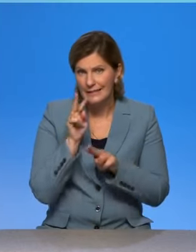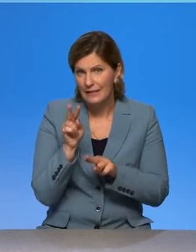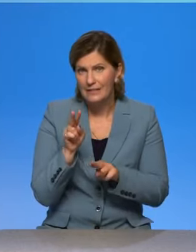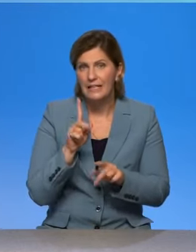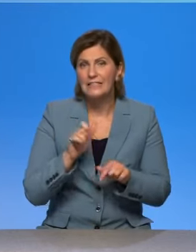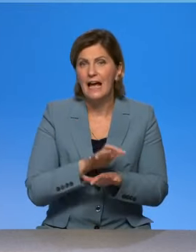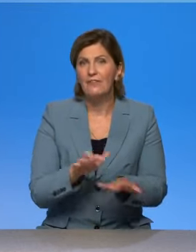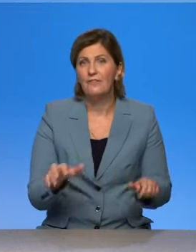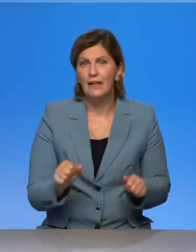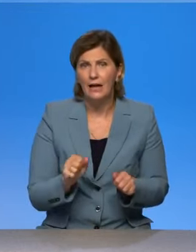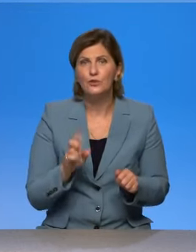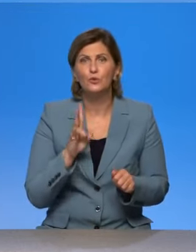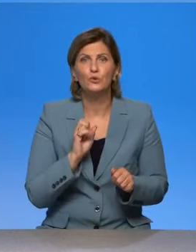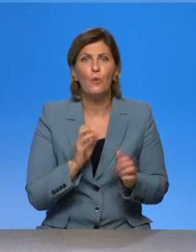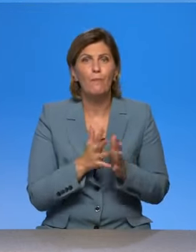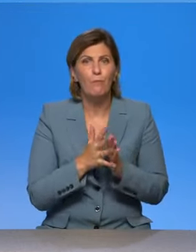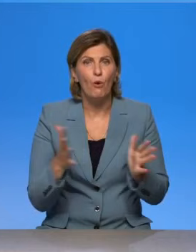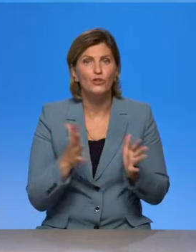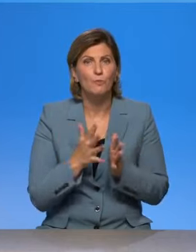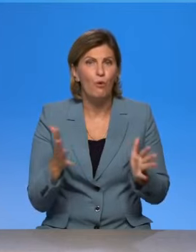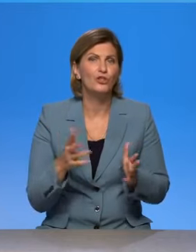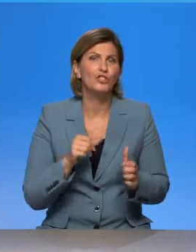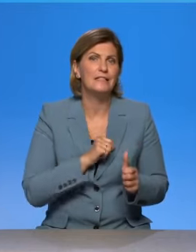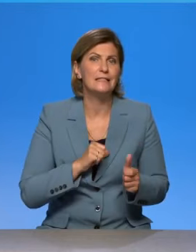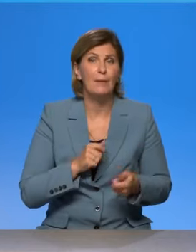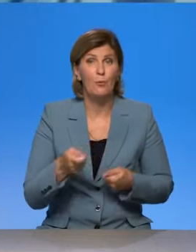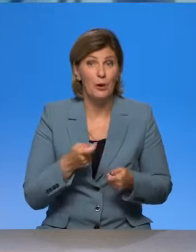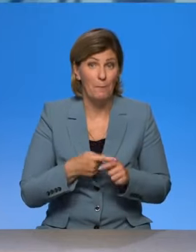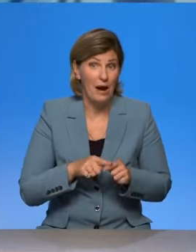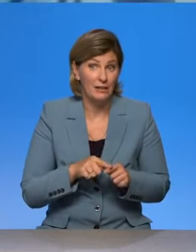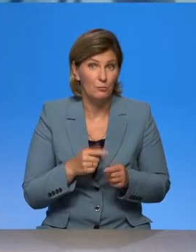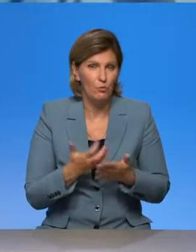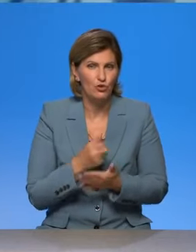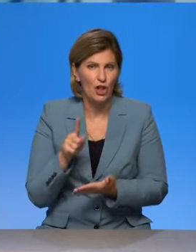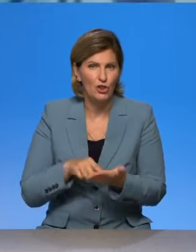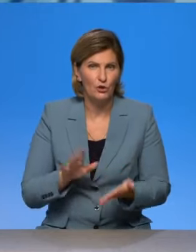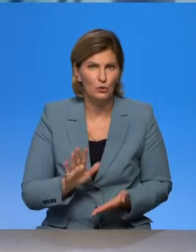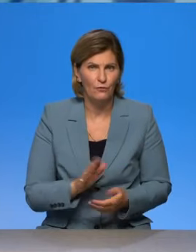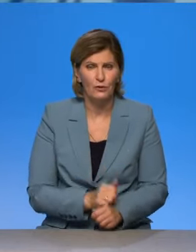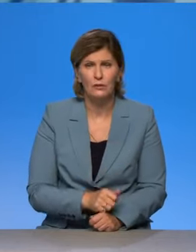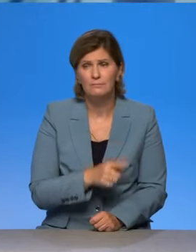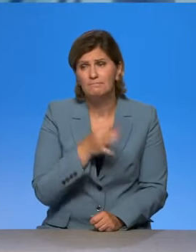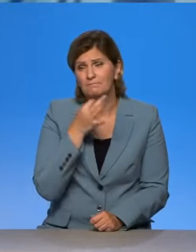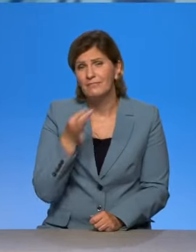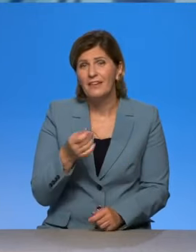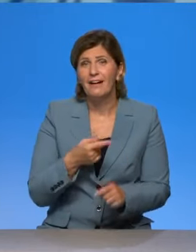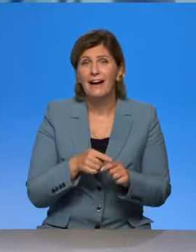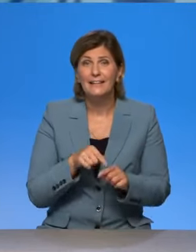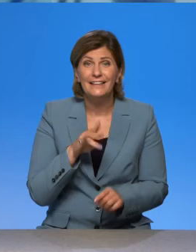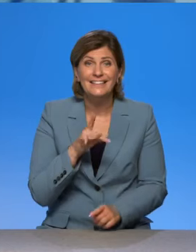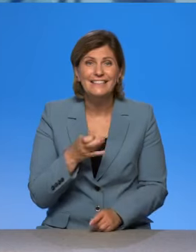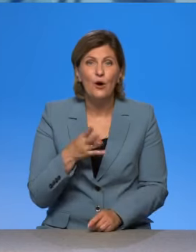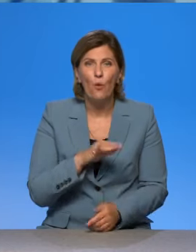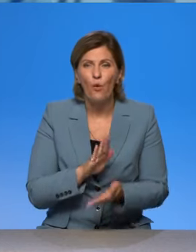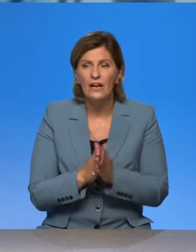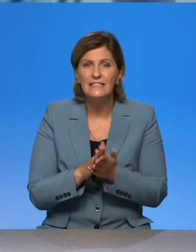вот больше самоуправления, отсюда и недоверие. Не знаю, мне кажется, это теория заговора. Она это теория заговора,